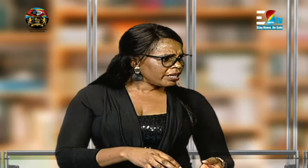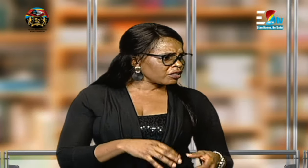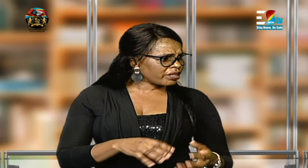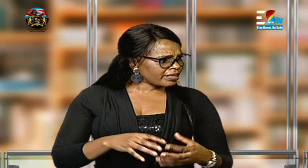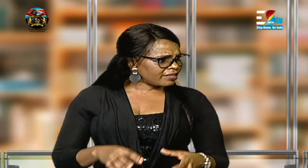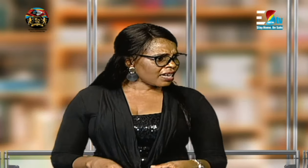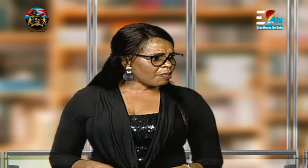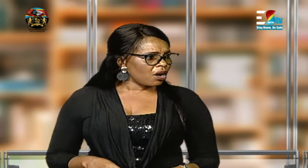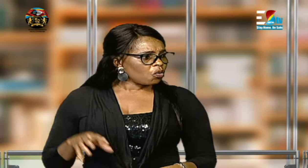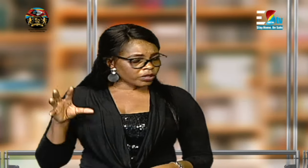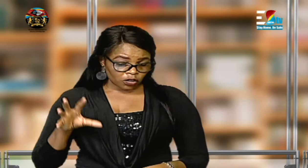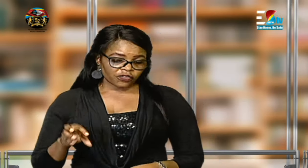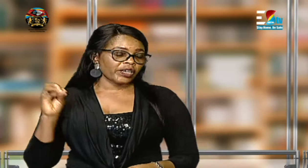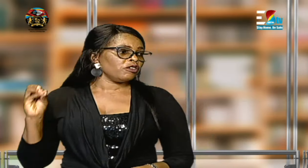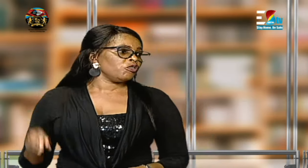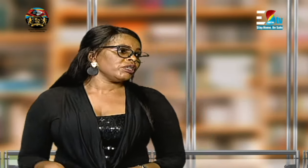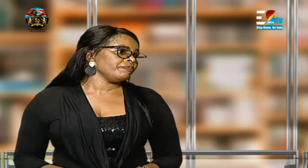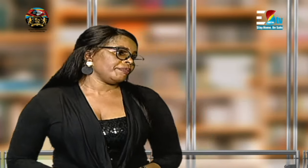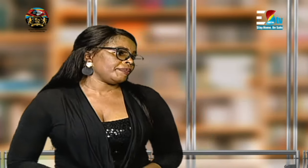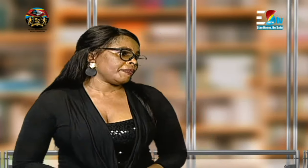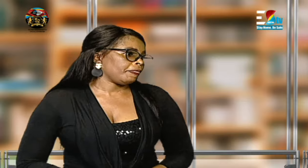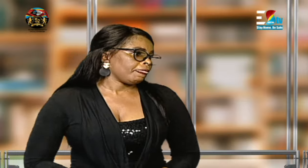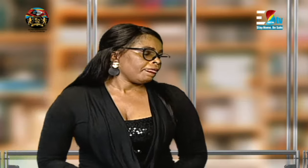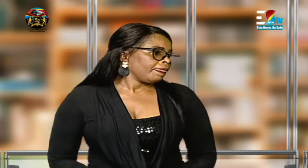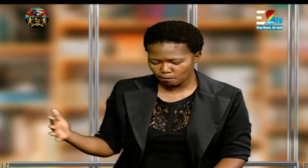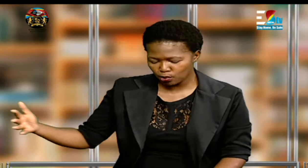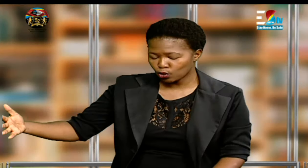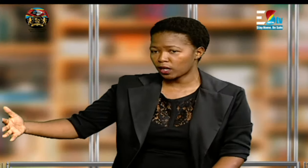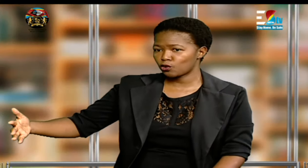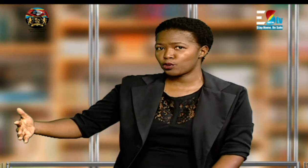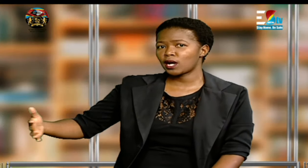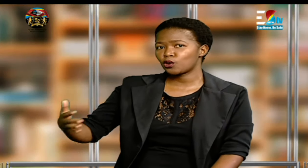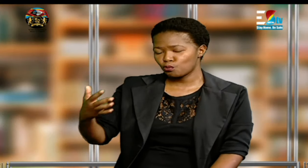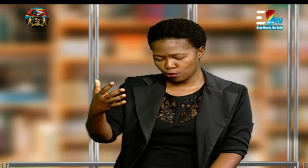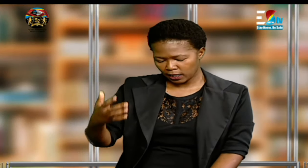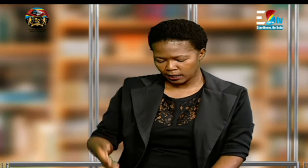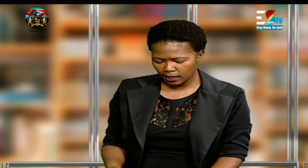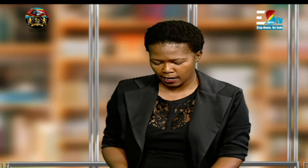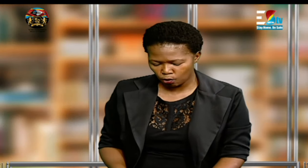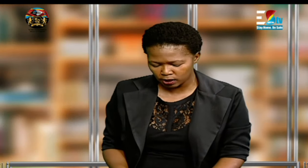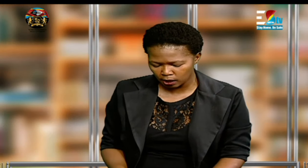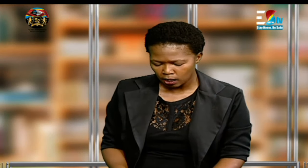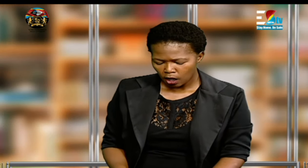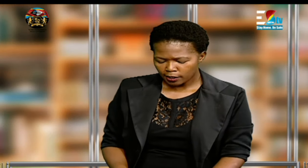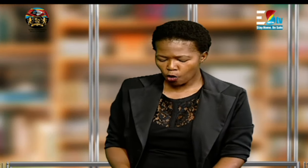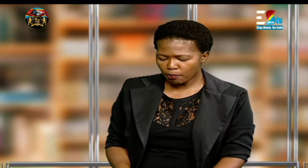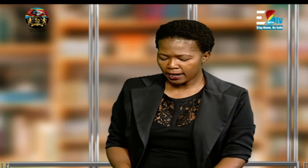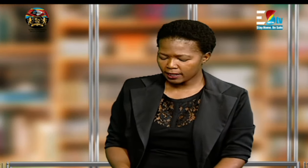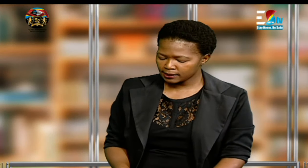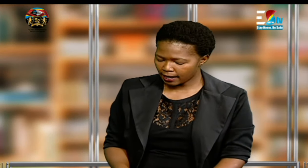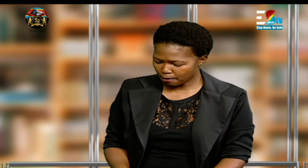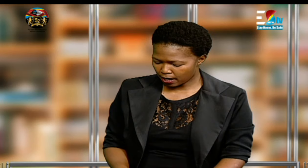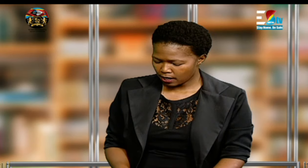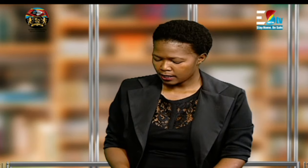takho incwadi etindzaba utawulitfola lelwimi. Okay ke sethu kunembuto ke lobuya kumbukeli ekhaya uthi